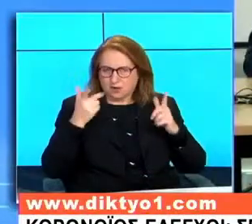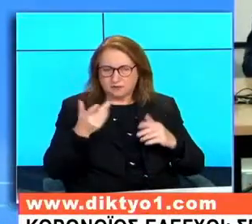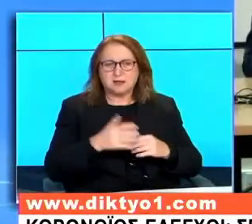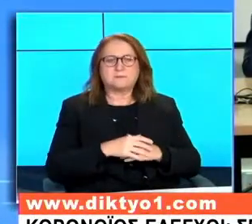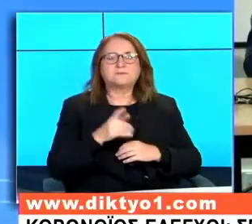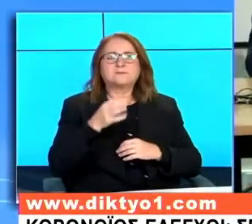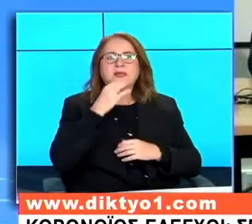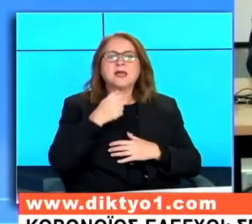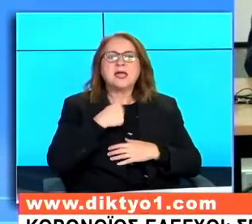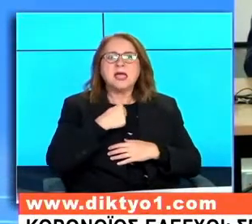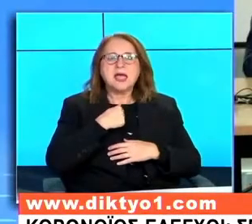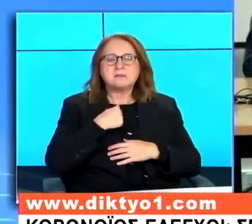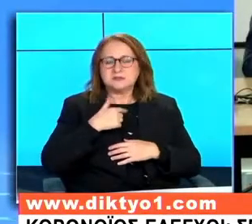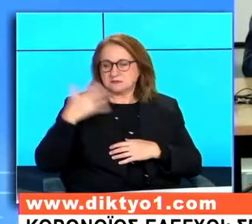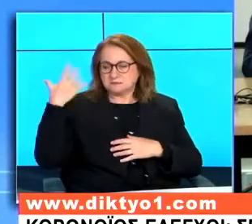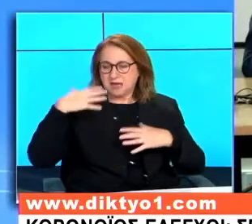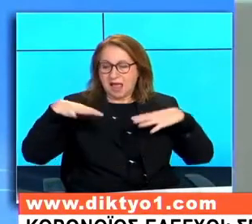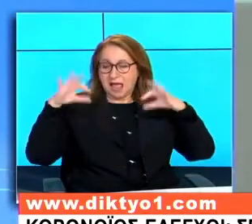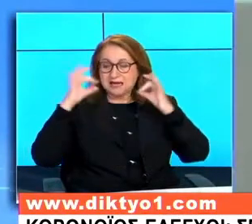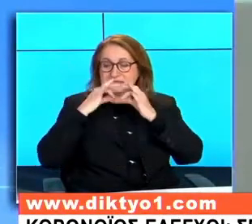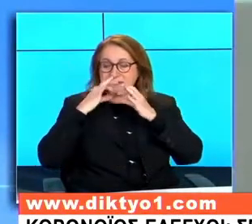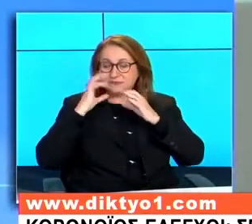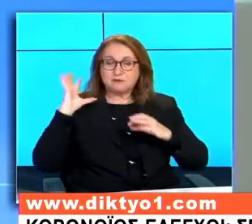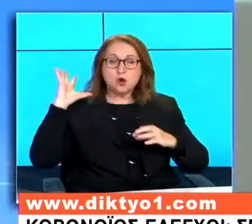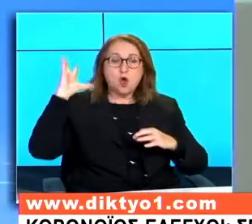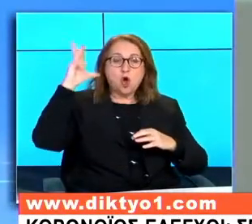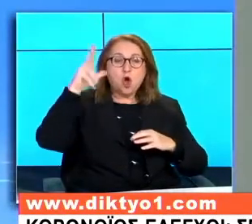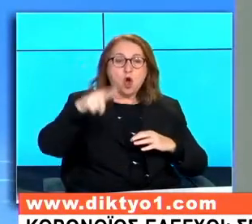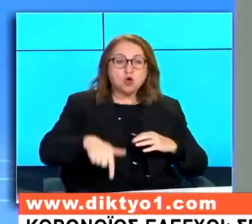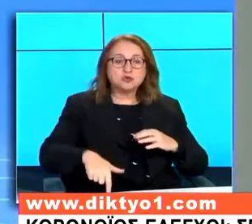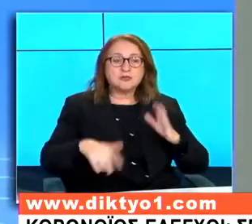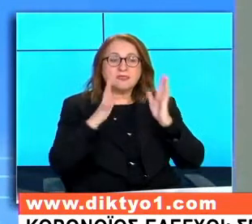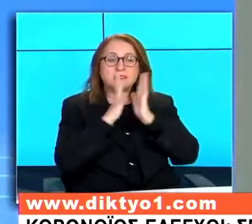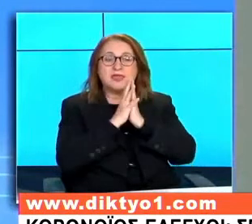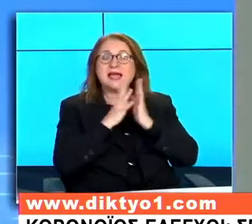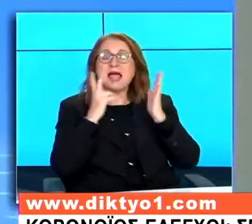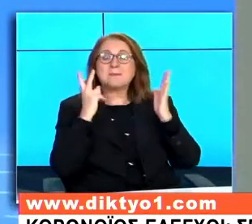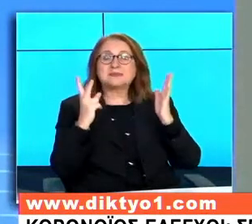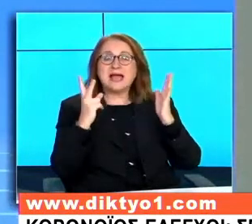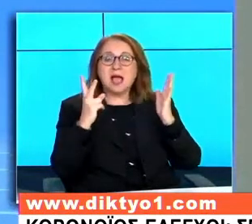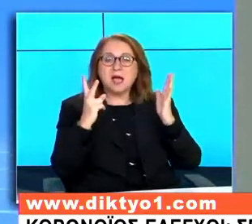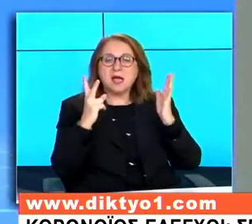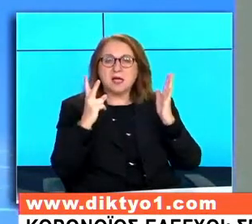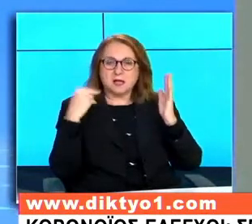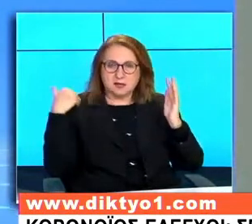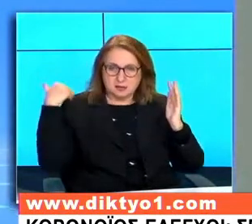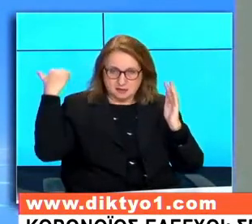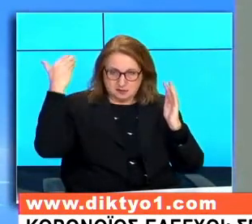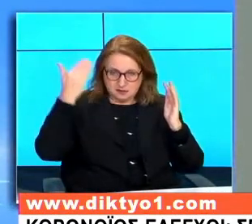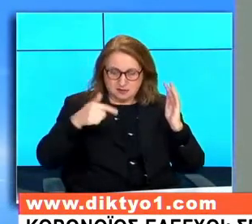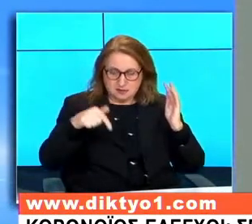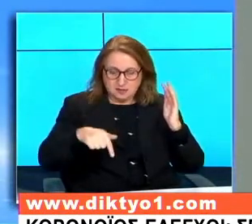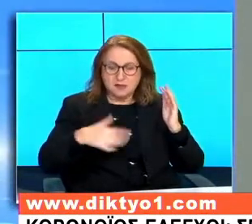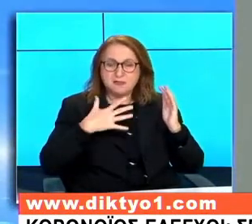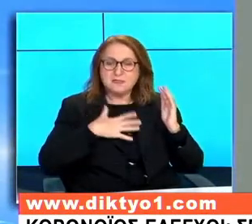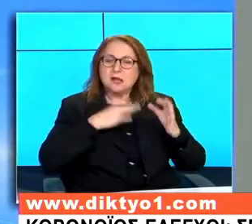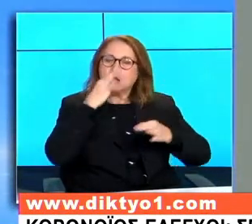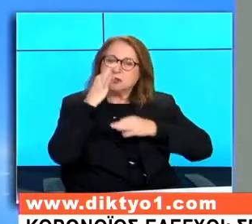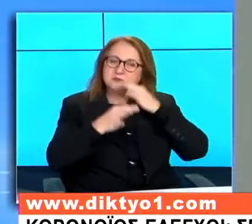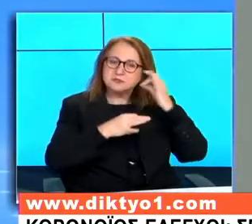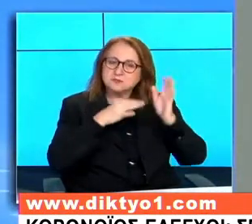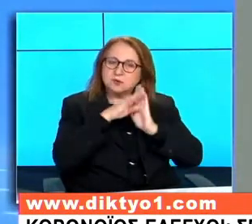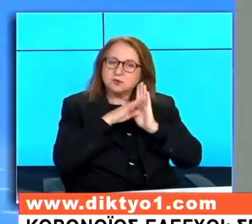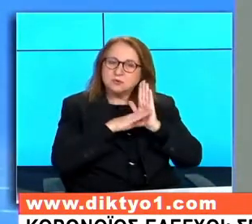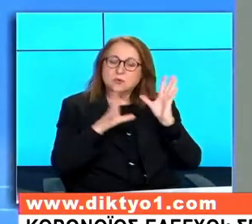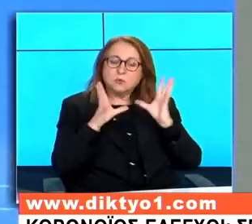ελέγχους που έχουν γίνει από τις αρχές Σεπτεμβρίου μέχρι και τις 17 Νοεμβρίου από το Σύνολο των Φορέων Επιβολής του Νόμου και Επιθεώρησης,